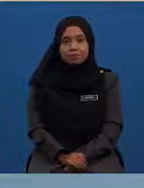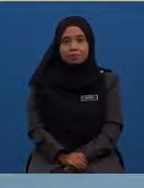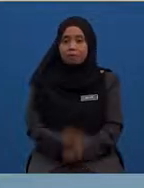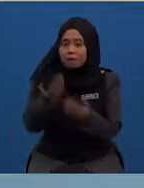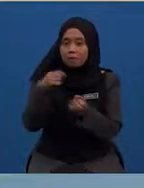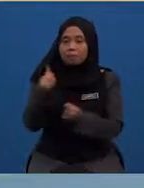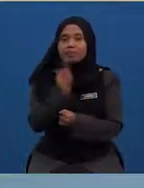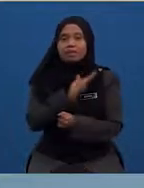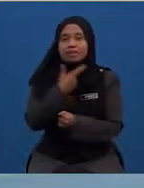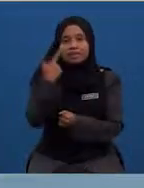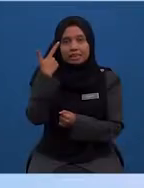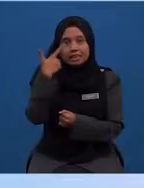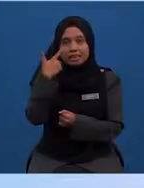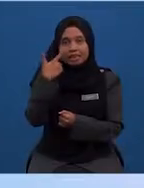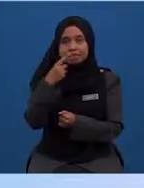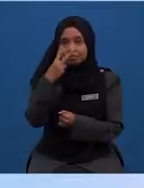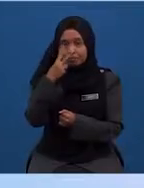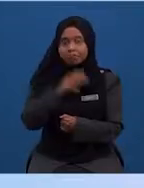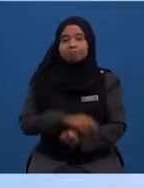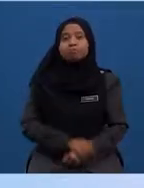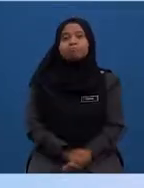Mari kita lihat paparan skrin.